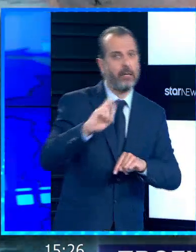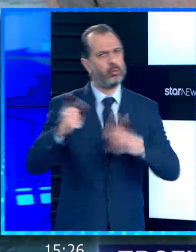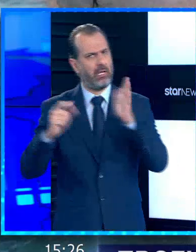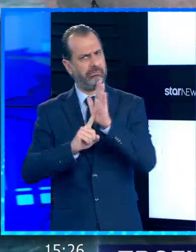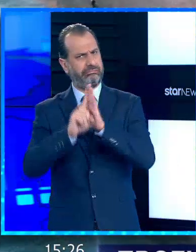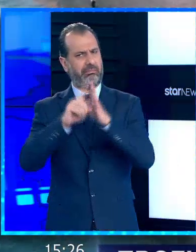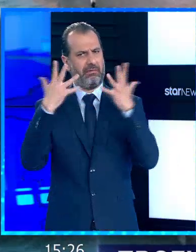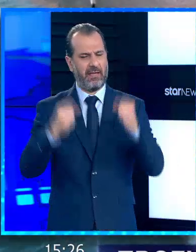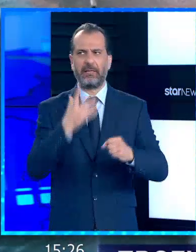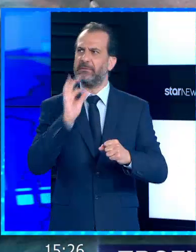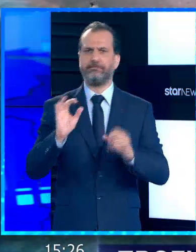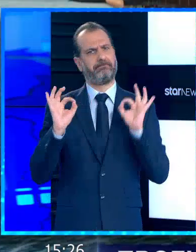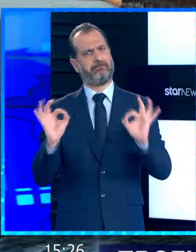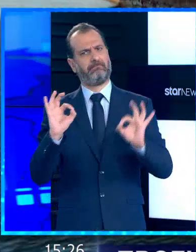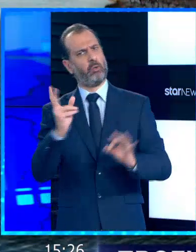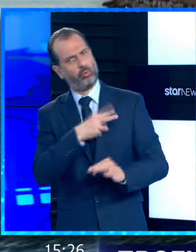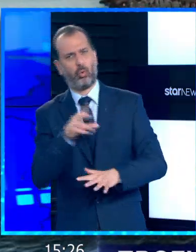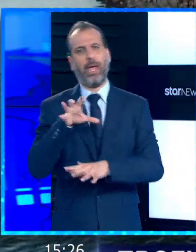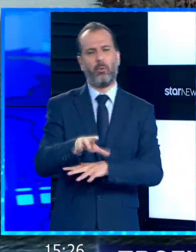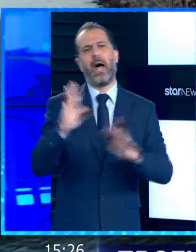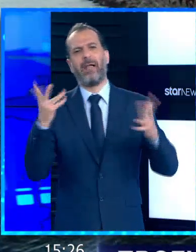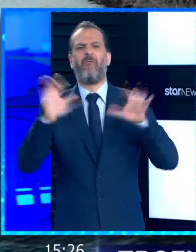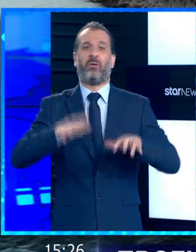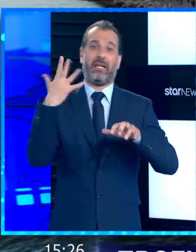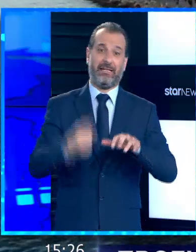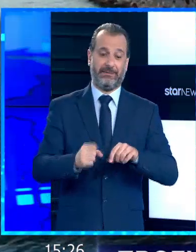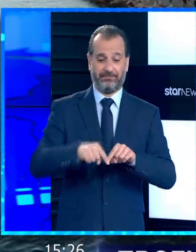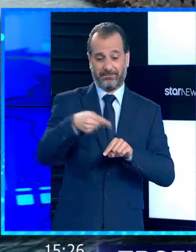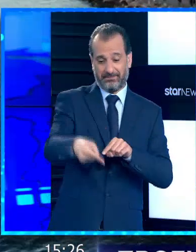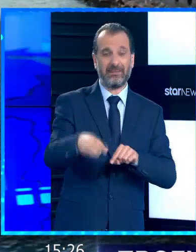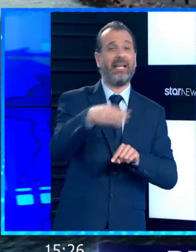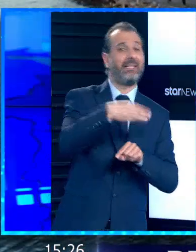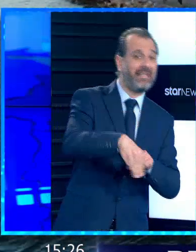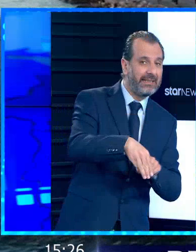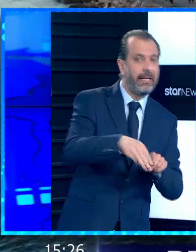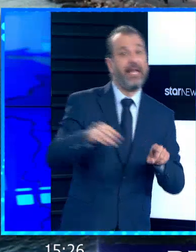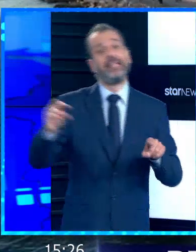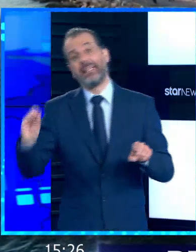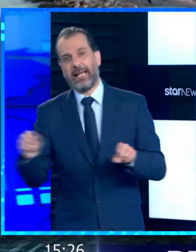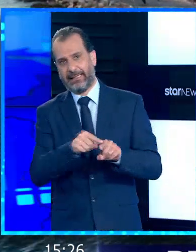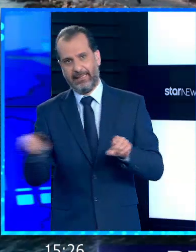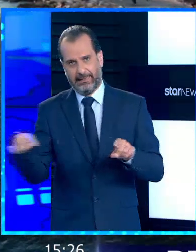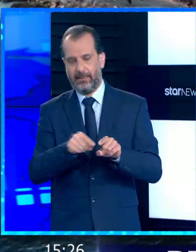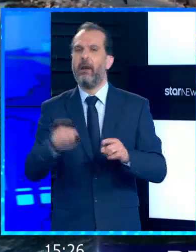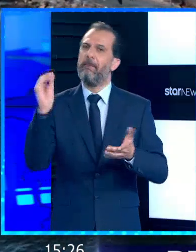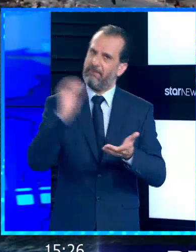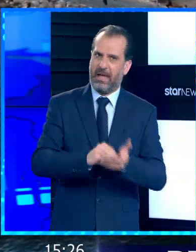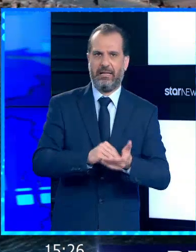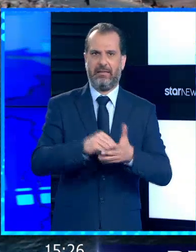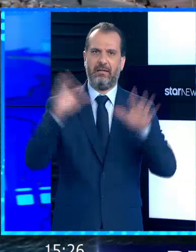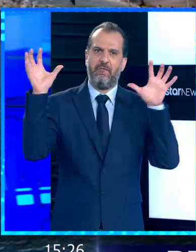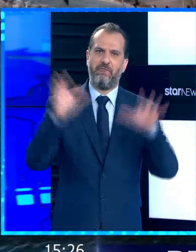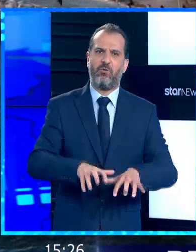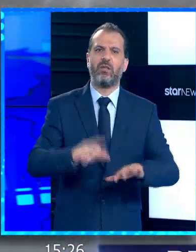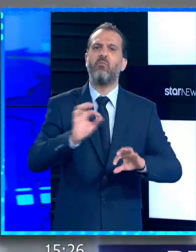βαθμούς. Δηλαδή κοντά στα κανονικά επίπεδα. Όμως από την Τετάρτη, Τρίτη προς Τετάρτη περισσότερο θα έλεγα, αρχίζει η αστάθεια πάλι και εντείνεται